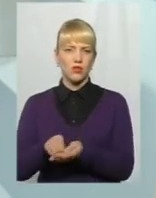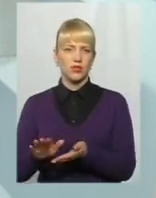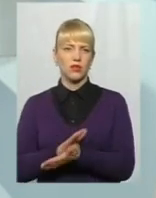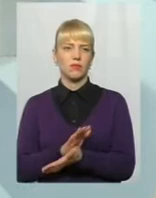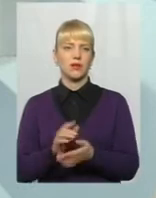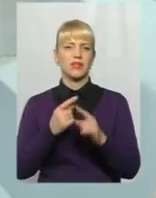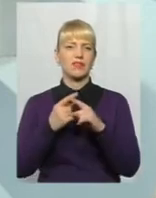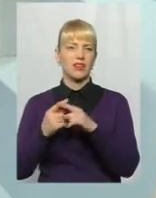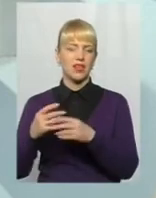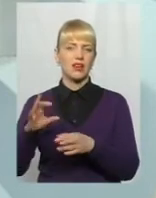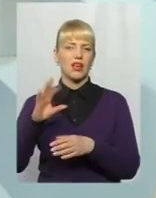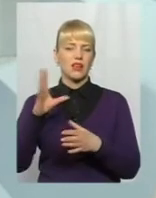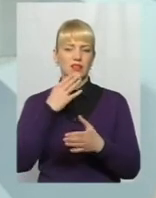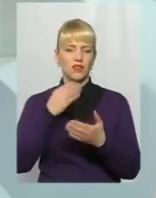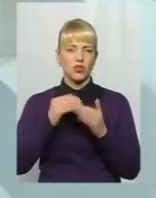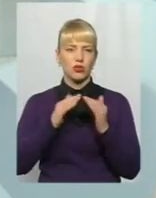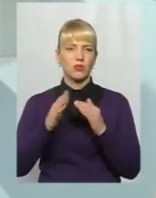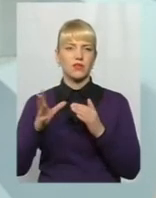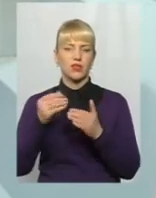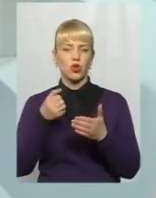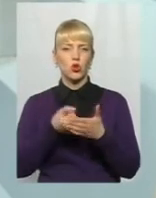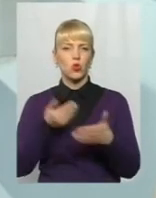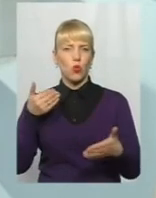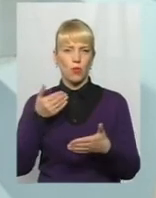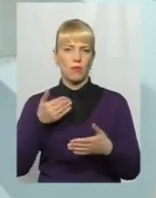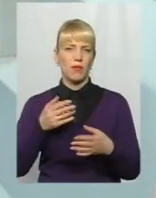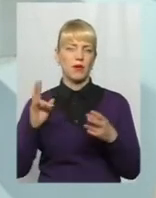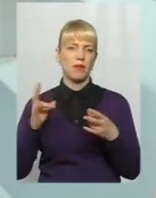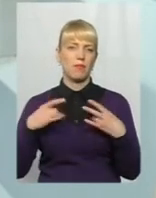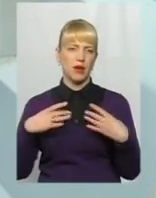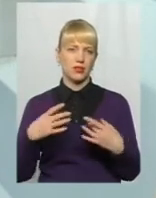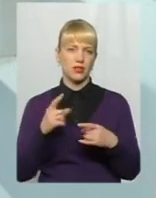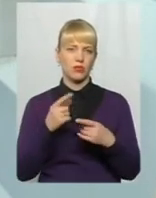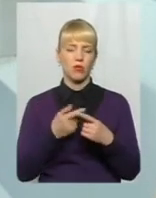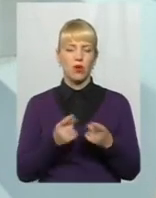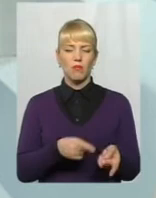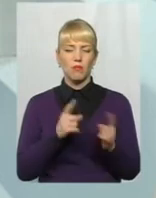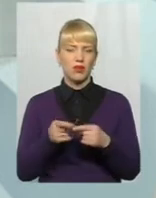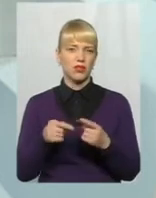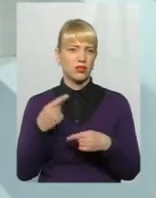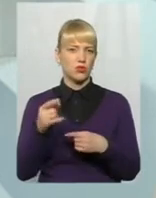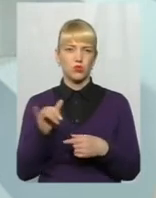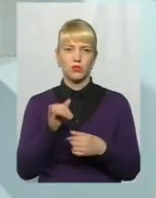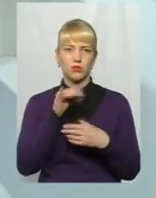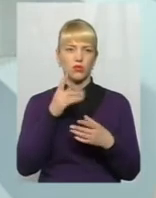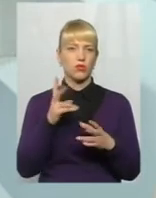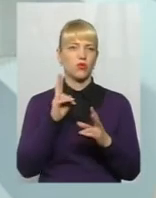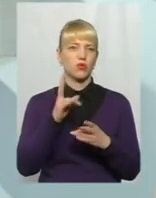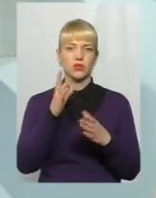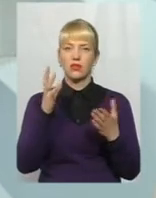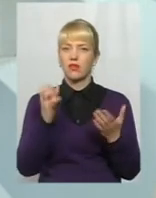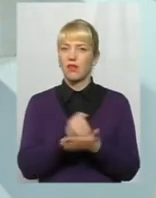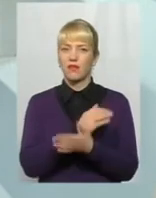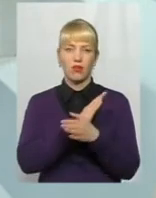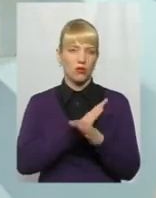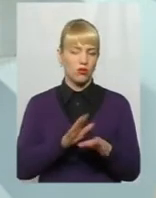цвинтарі, так і свої домівки, і все ми прибираємо до Пасхи. Тому, звичайно, перенесли на одну цю. Якщо в когось з людей вже аж зовсім не виходить,